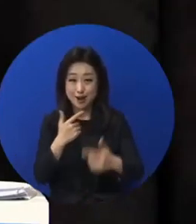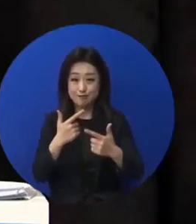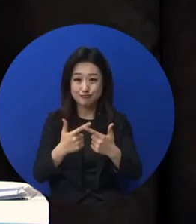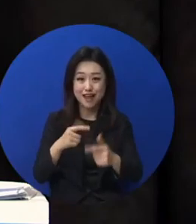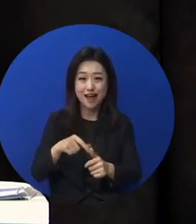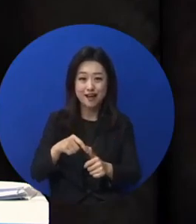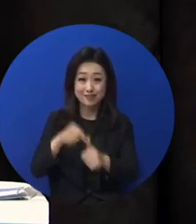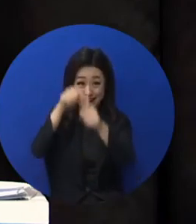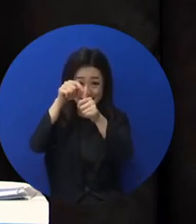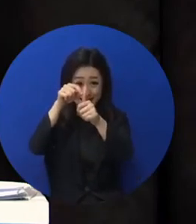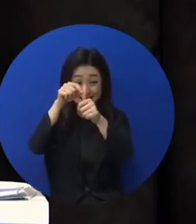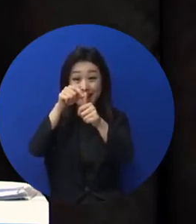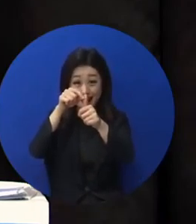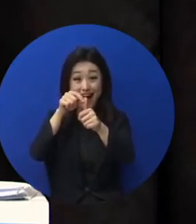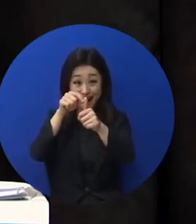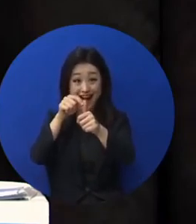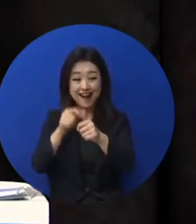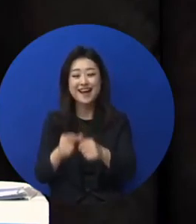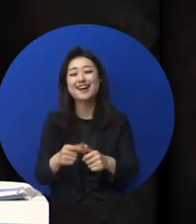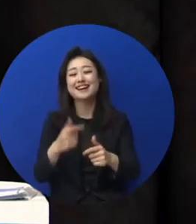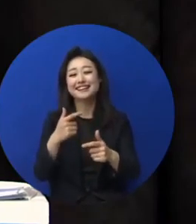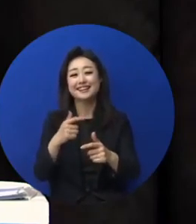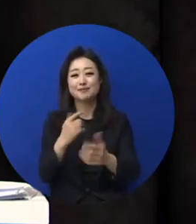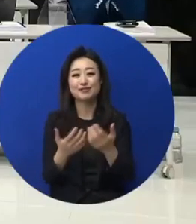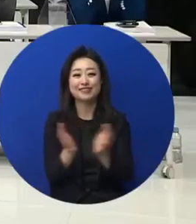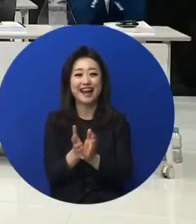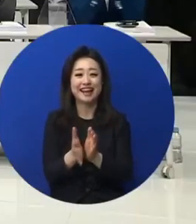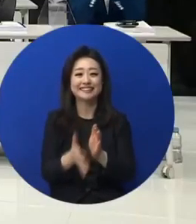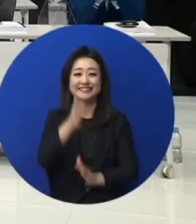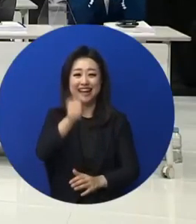민주당 시장 후보 슬로건이 될 것 같습니다. 큰 박수 또 한번 보내주시기 바랍니다.